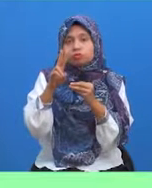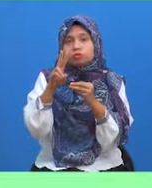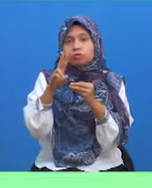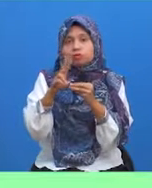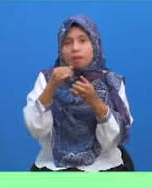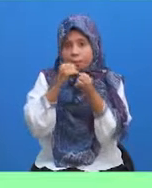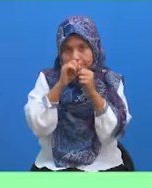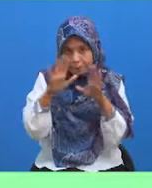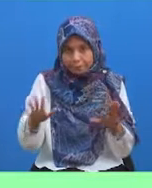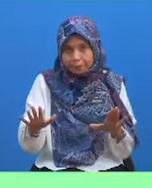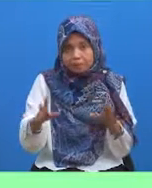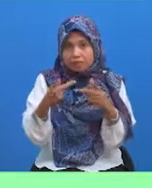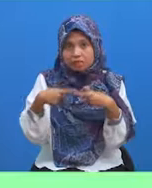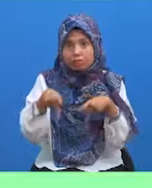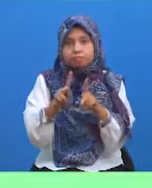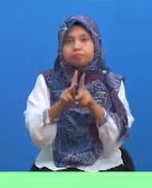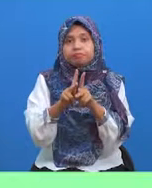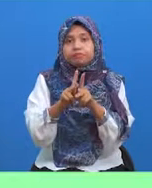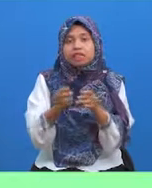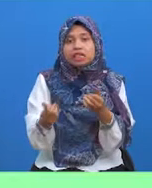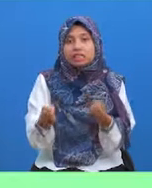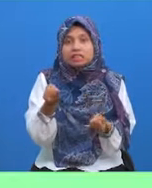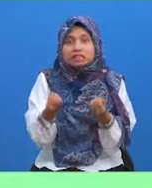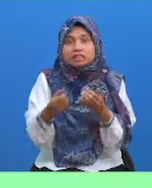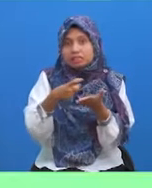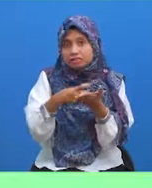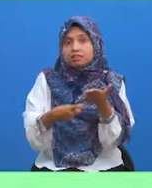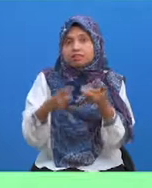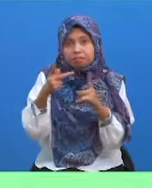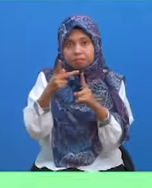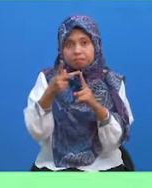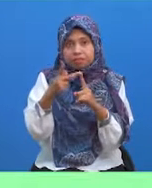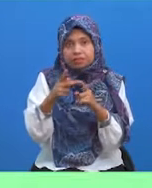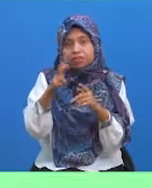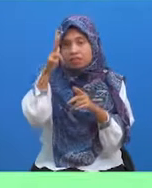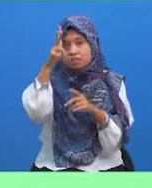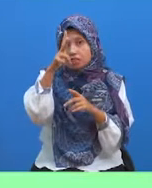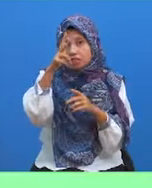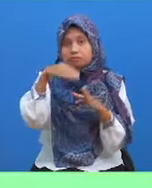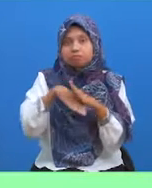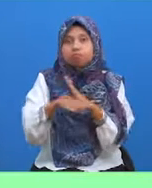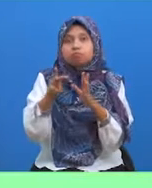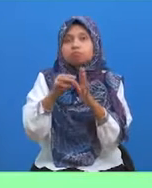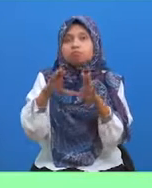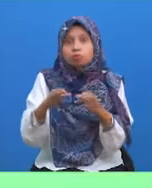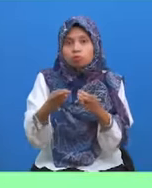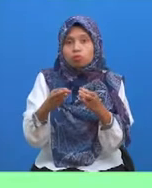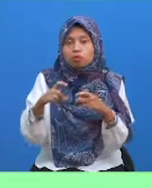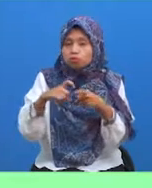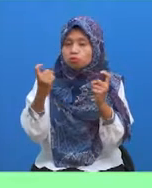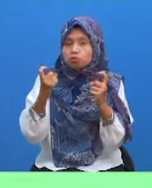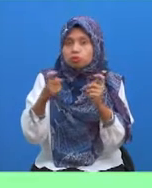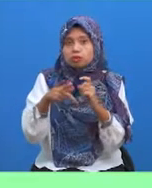yang terakhir menjelaskan kepentingan keanjalan harga kepada kerajaan dalam membuat